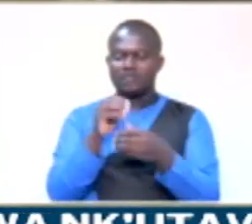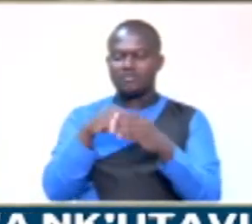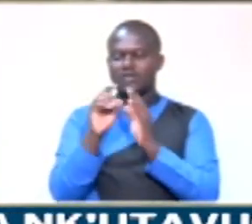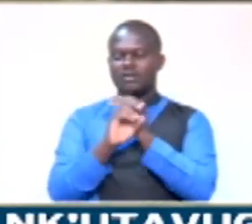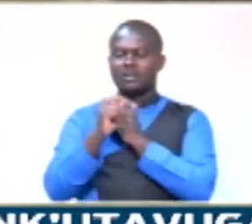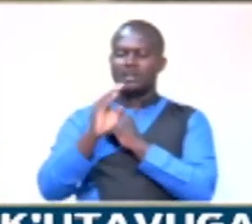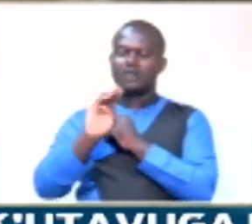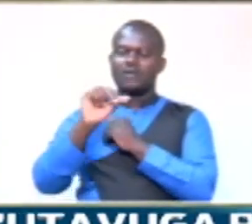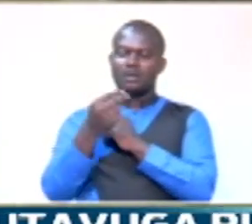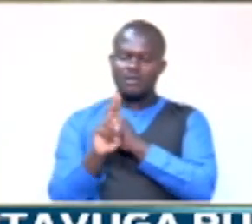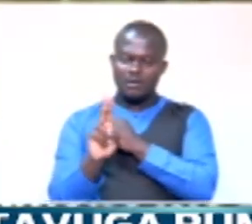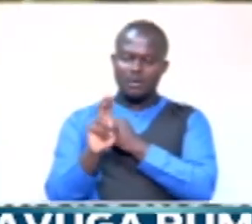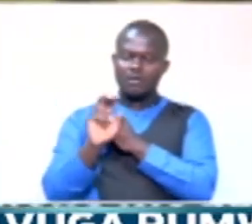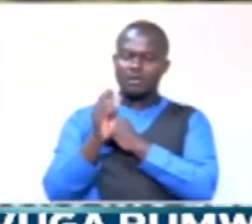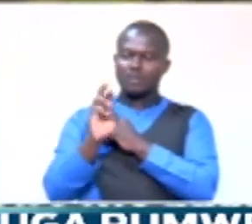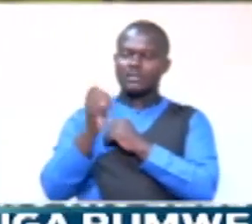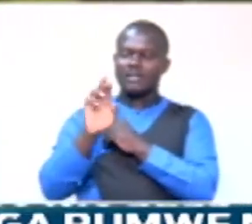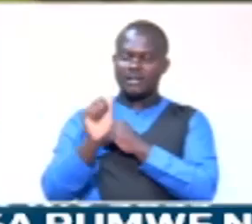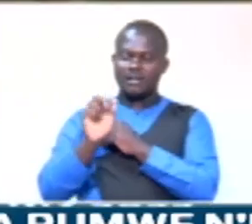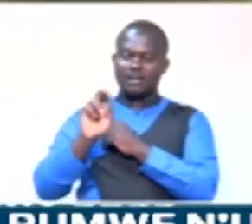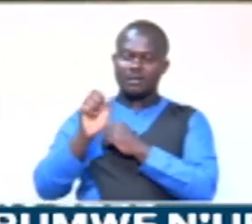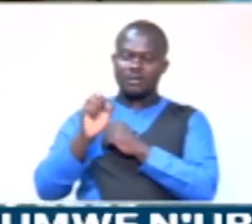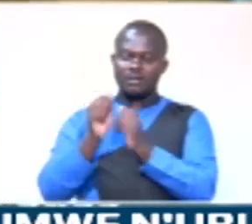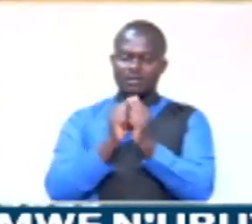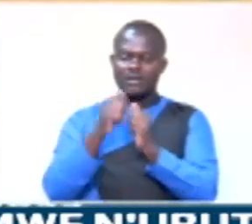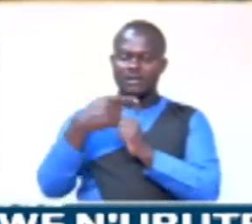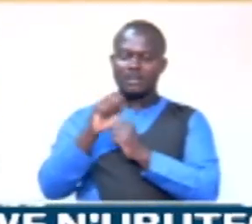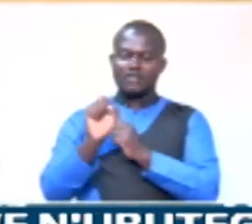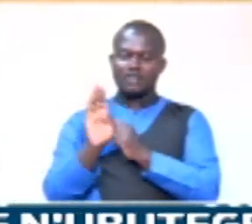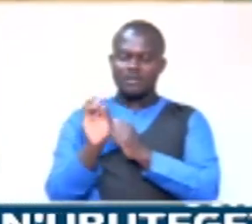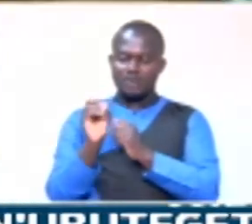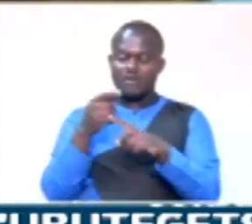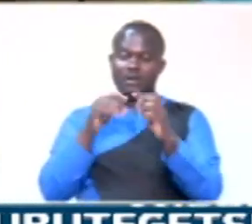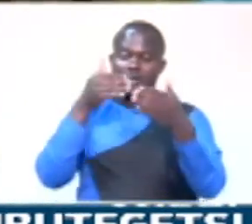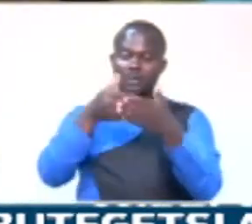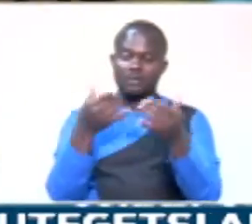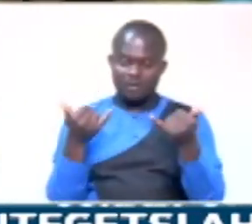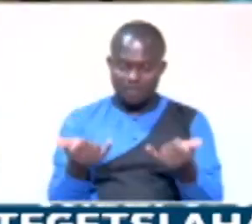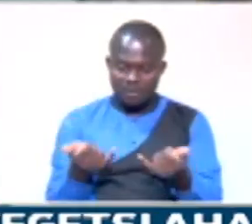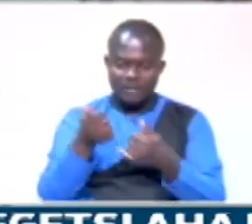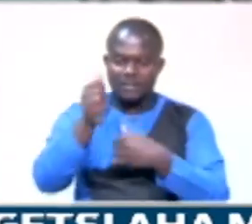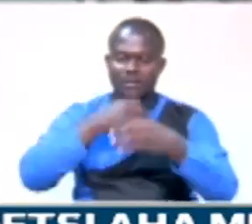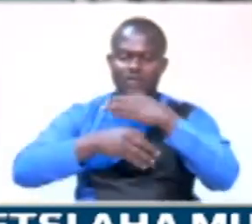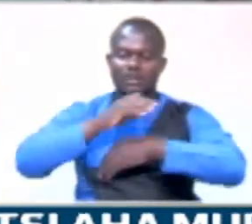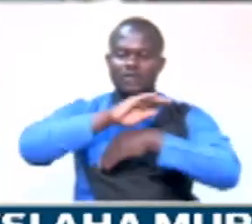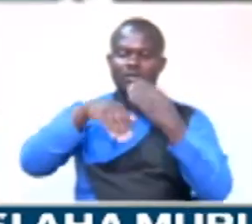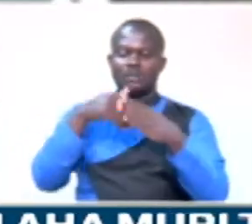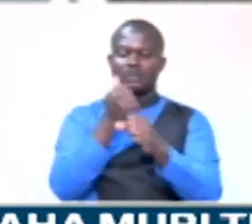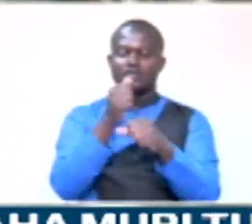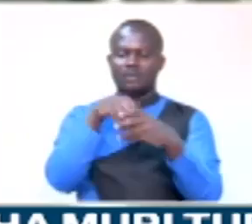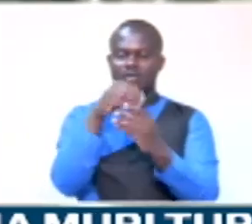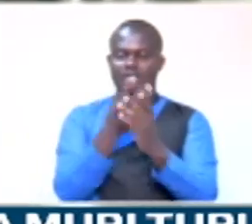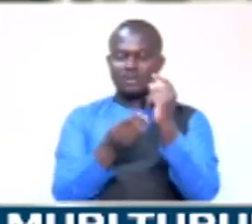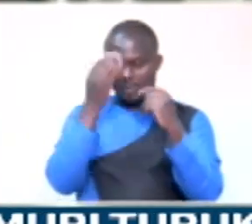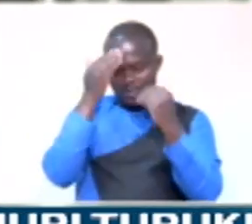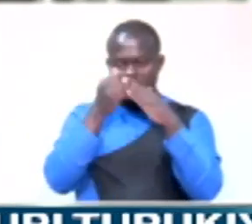Nyabihu, Burera, Rutsiro, Rwamagana, Nyanza na Gatsibo. Icyakora kugeza amagingo izo nganda zose zikorera mu gihombo, dore